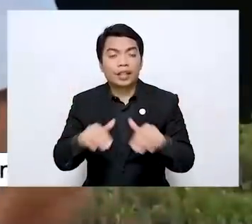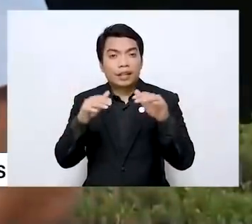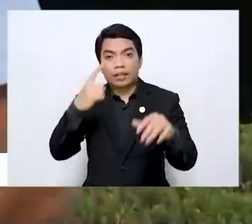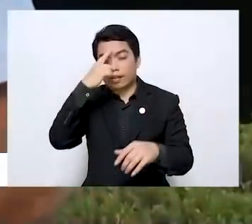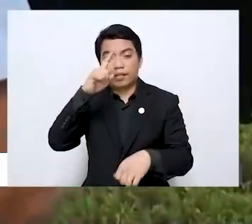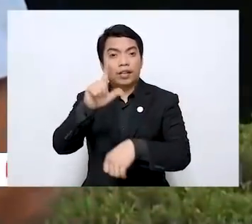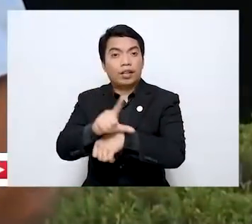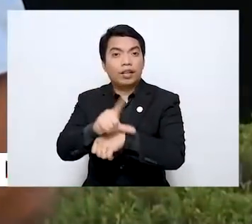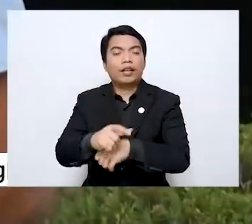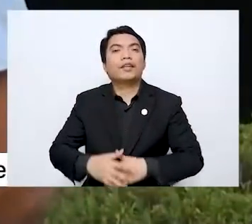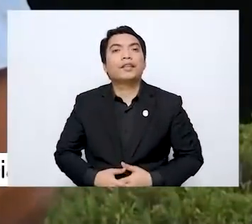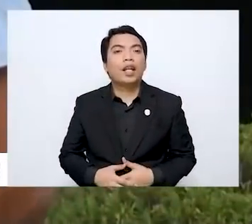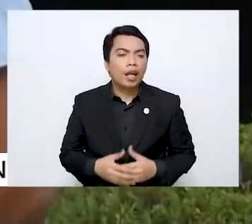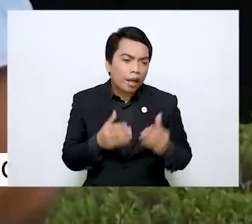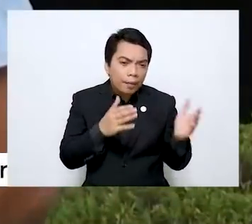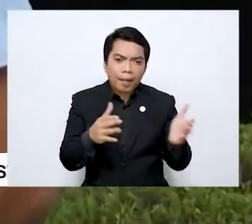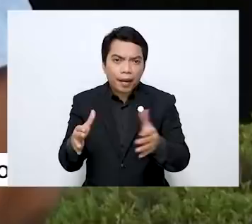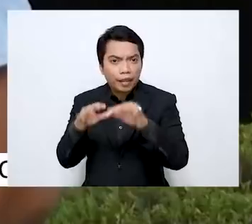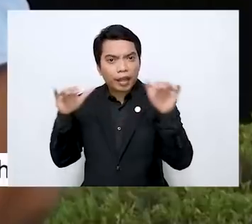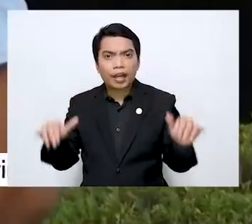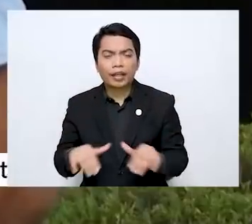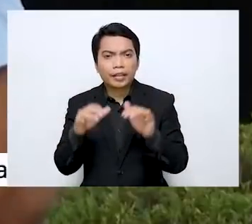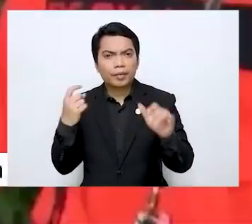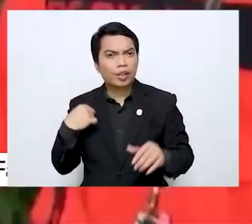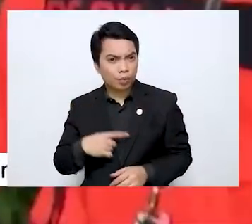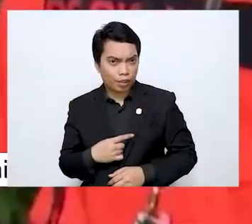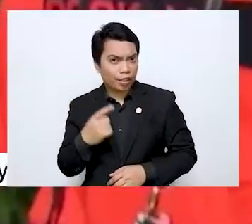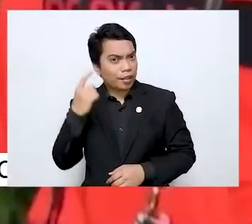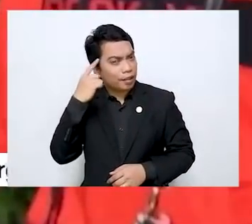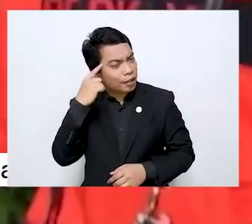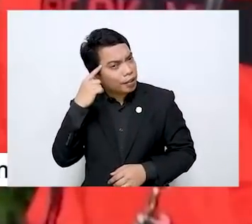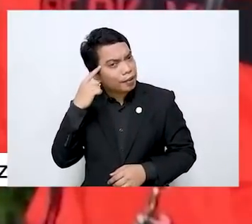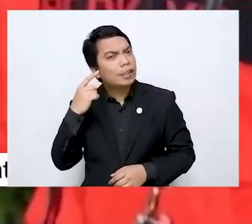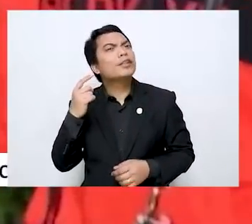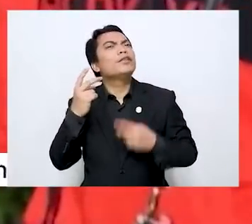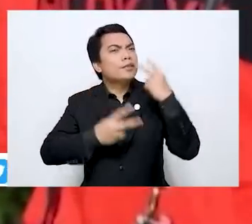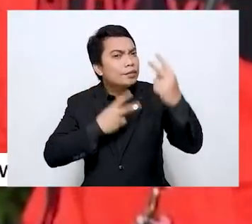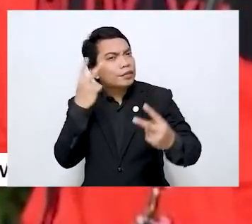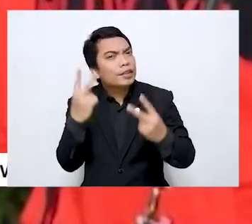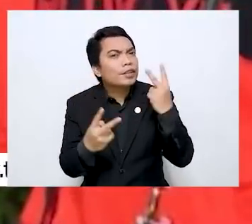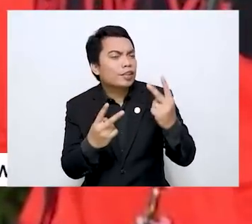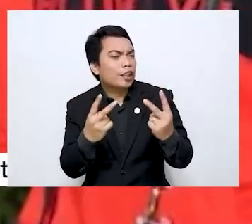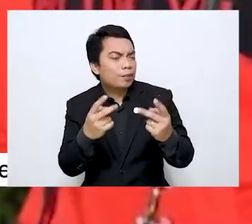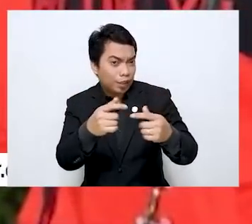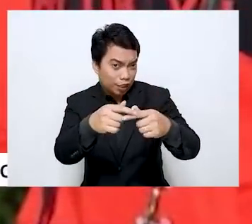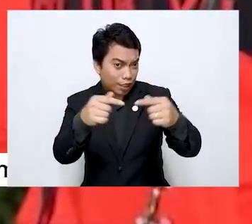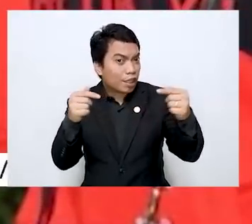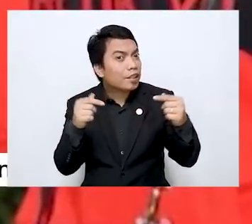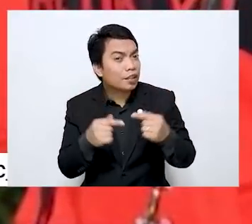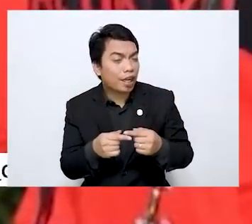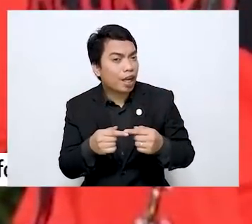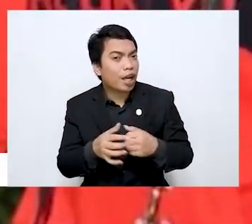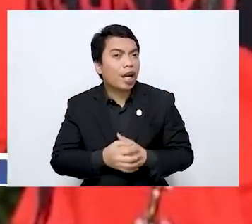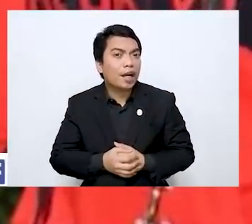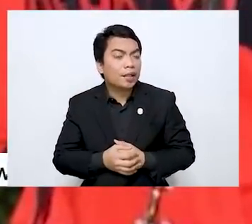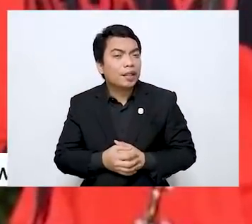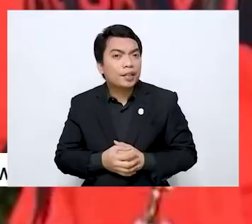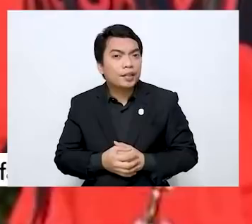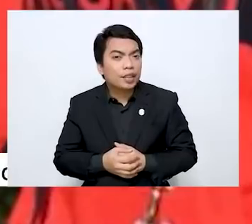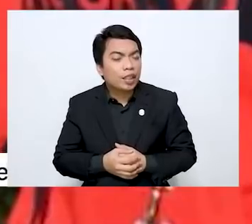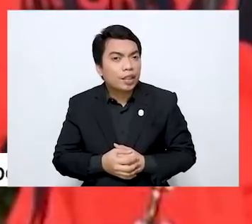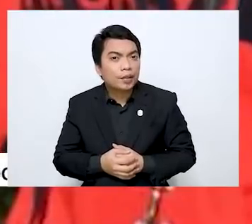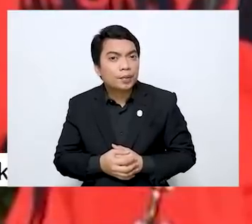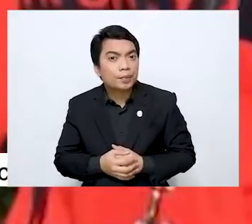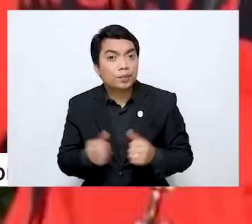Bilang paghahanda sa ganitong aktibidad ay naisip namin na puntahan po bawat buro. Sa bawat committee ay nakasama siya